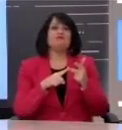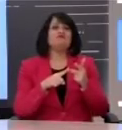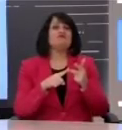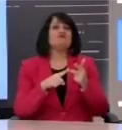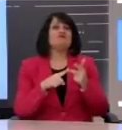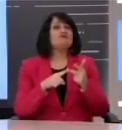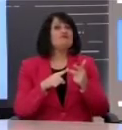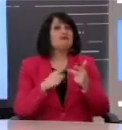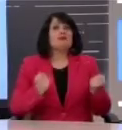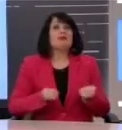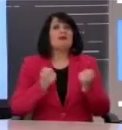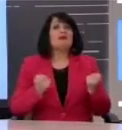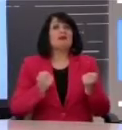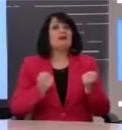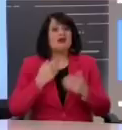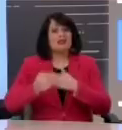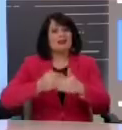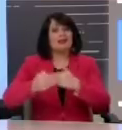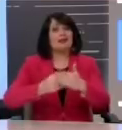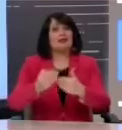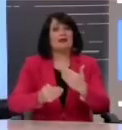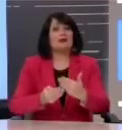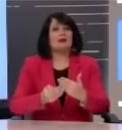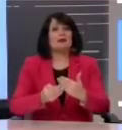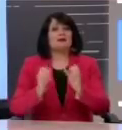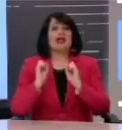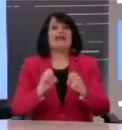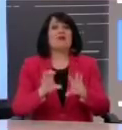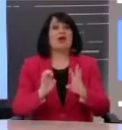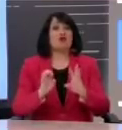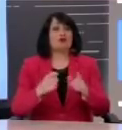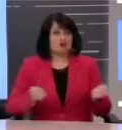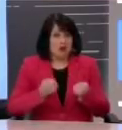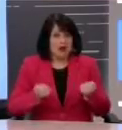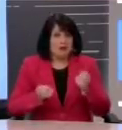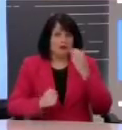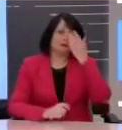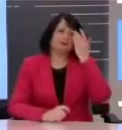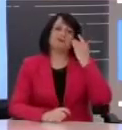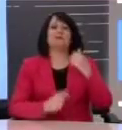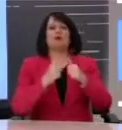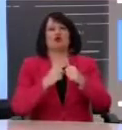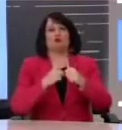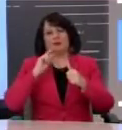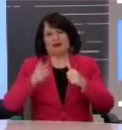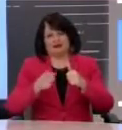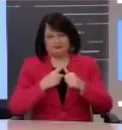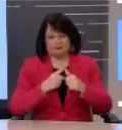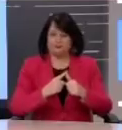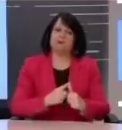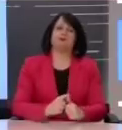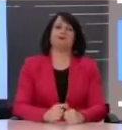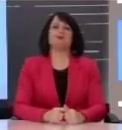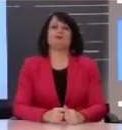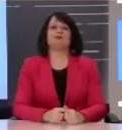ακολουθήθηκαν οι προβλεπόμενες διαδικασίες όσον αφορά την ενημέρωση του Κοινοβουλίου. Ξεκινώ από το πρώτο.